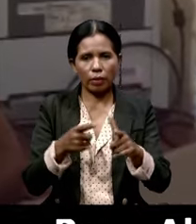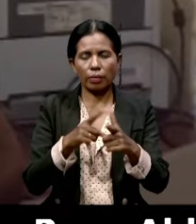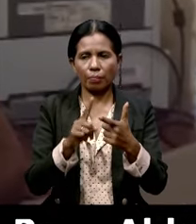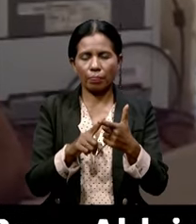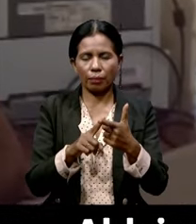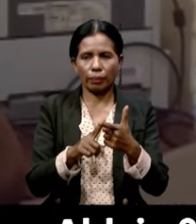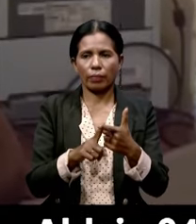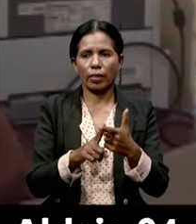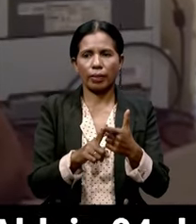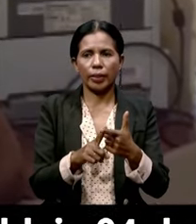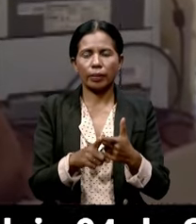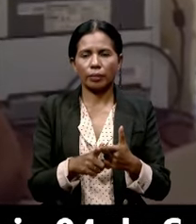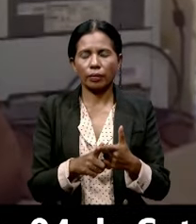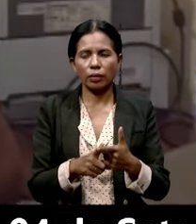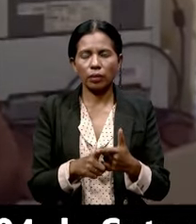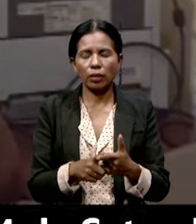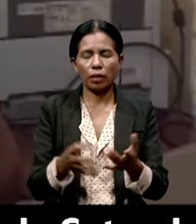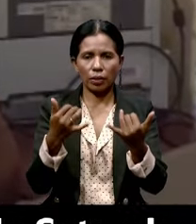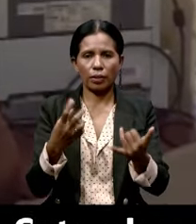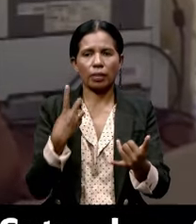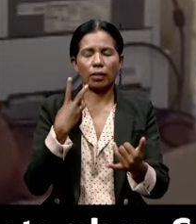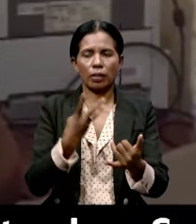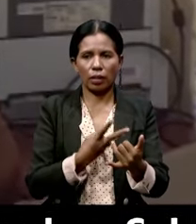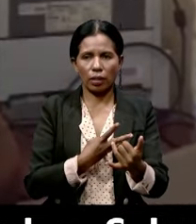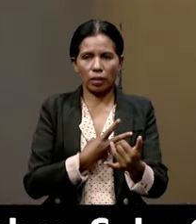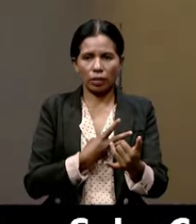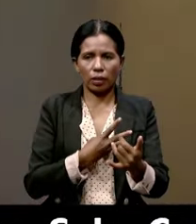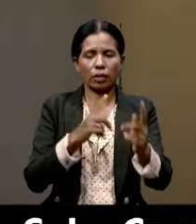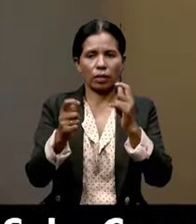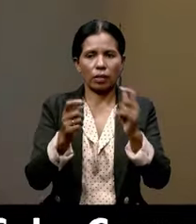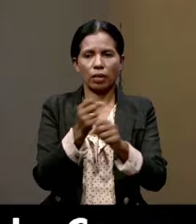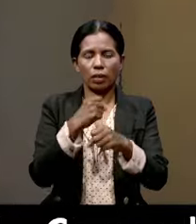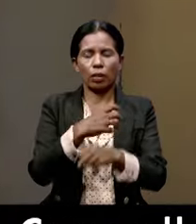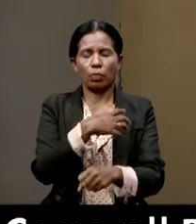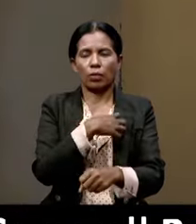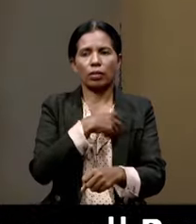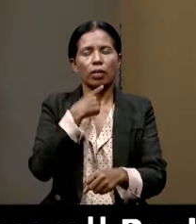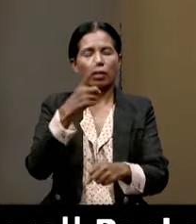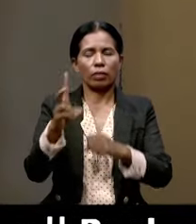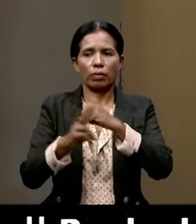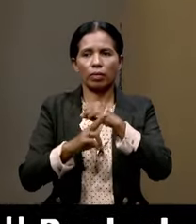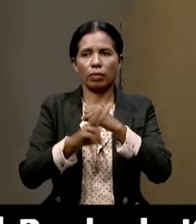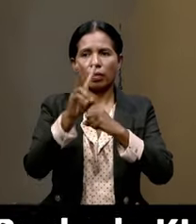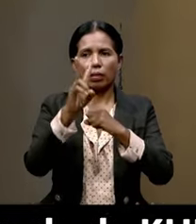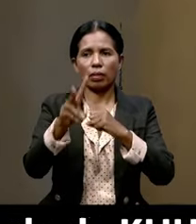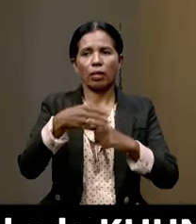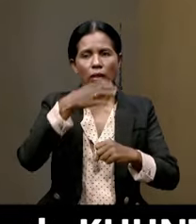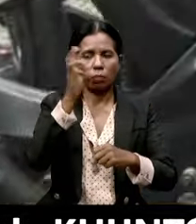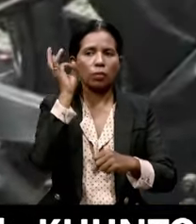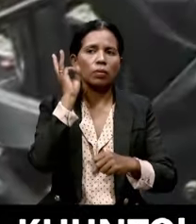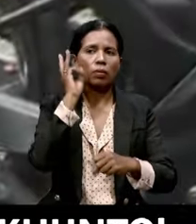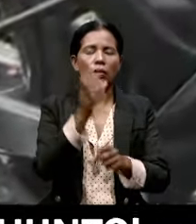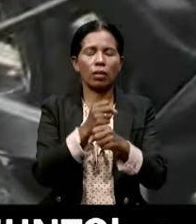ne maka orang tahu kita ni transit halal. Polisi konfirma kata kviti mana yang ruang konsumu alkohol, no